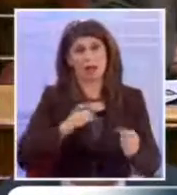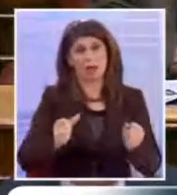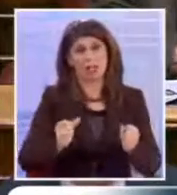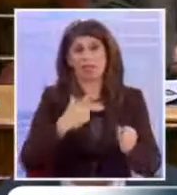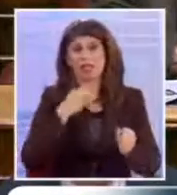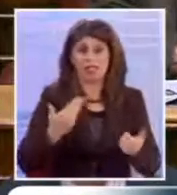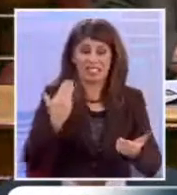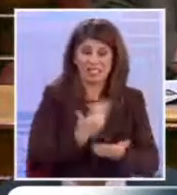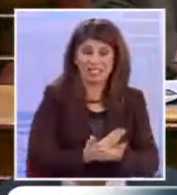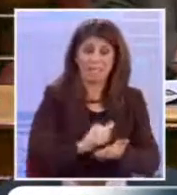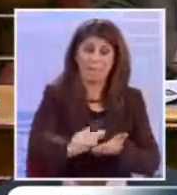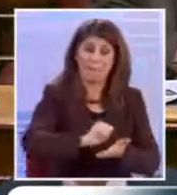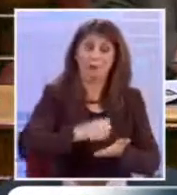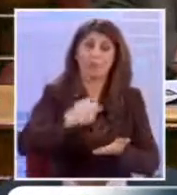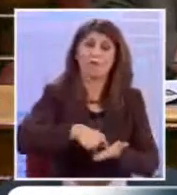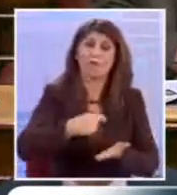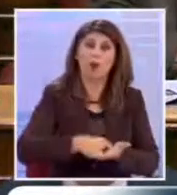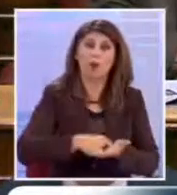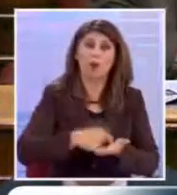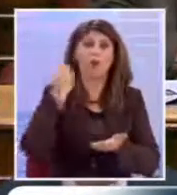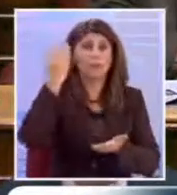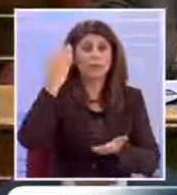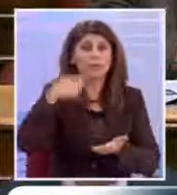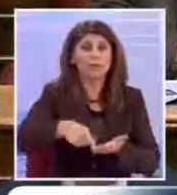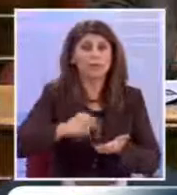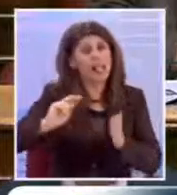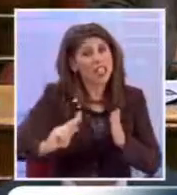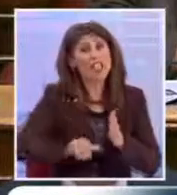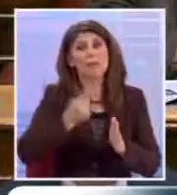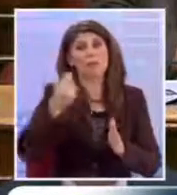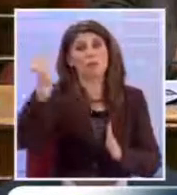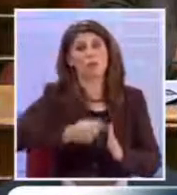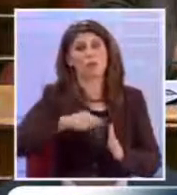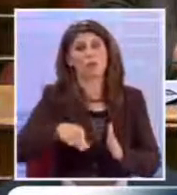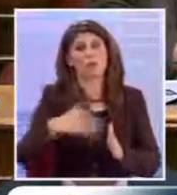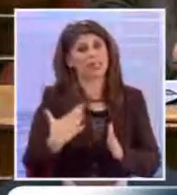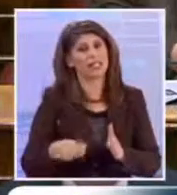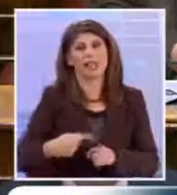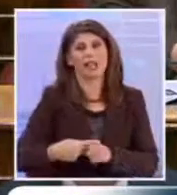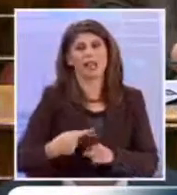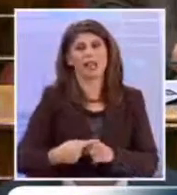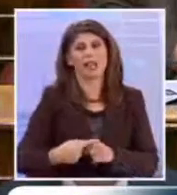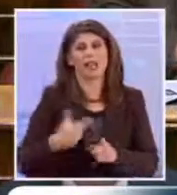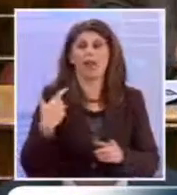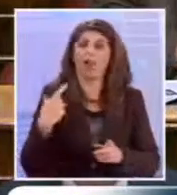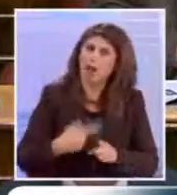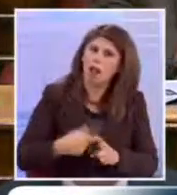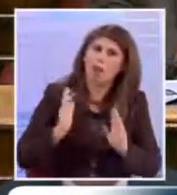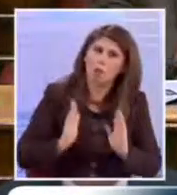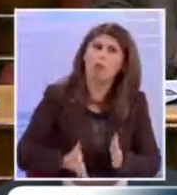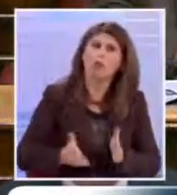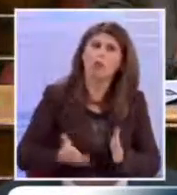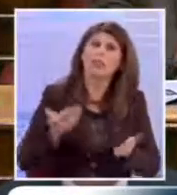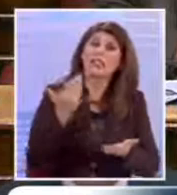ζητάει επιστροφή φόρου από την τιμή κατά διπλάσιο ποσοστό από ό,τι είναι στην Ελλάδα. Η Ελλάδα θα μπορούσε λοιπόν να